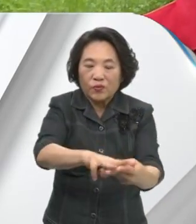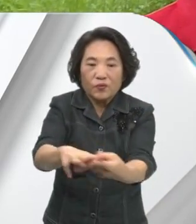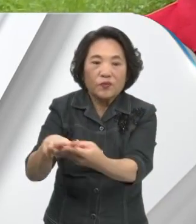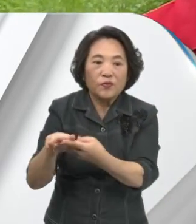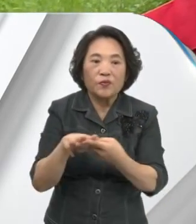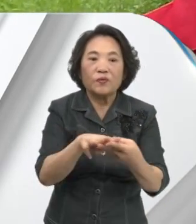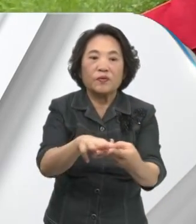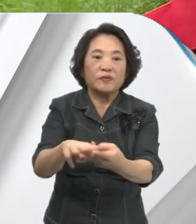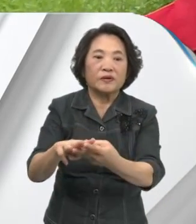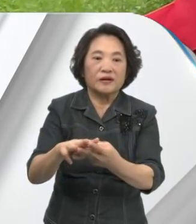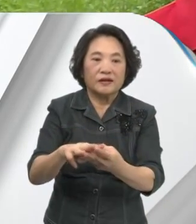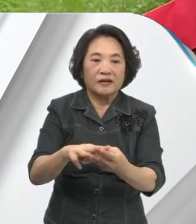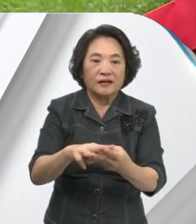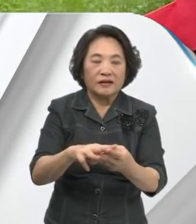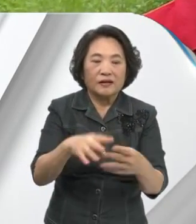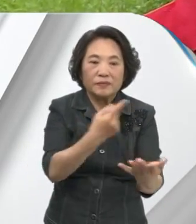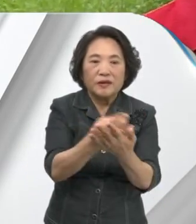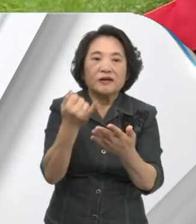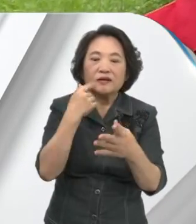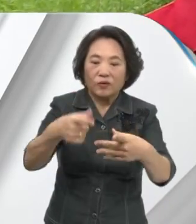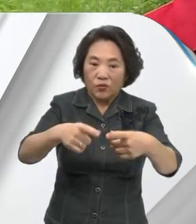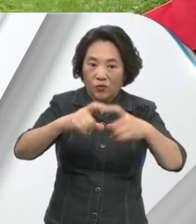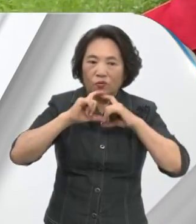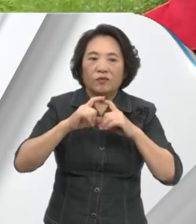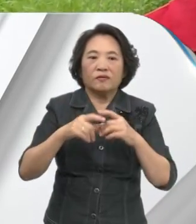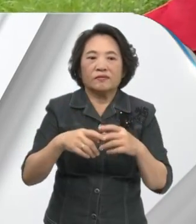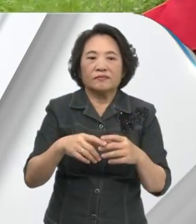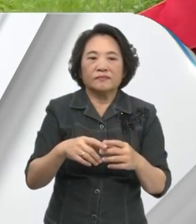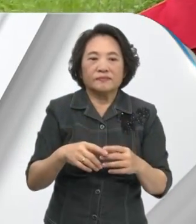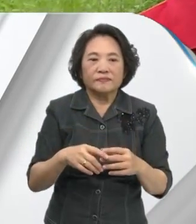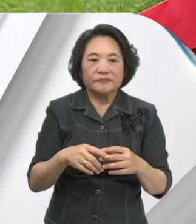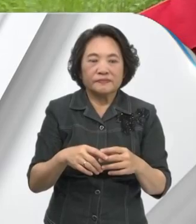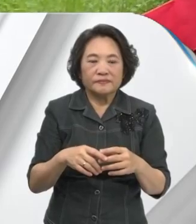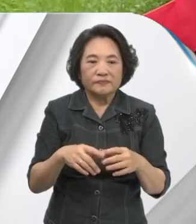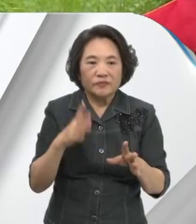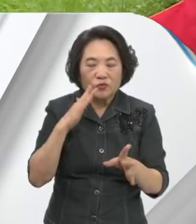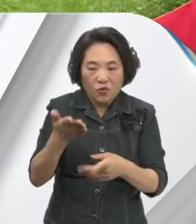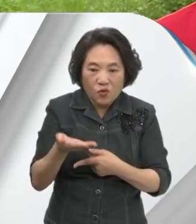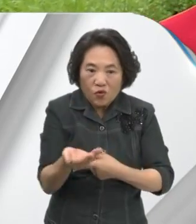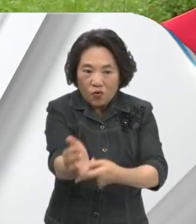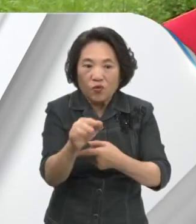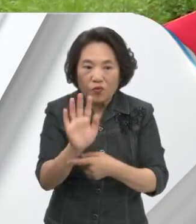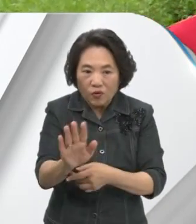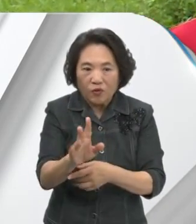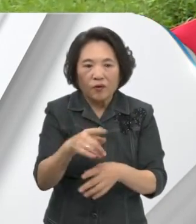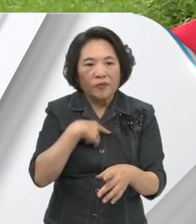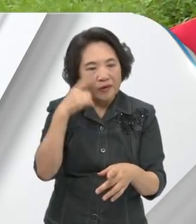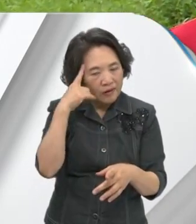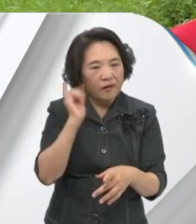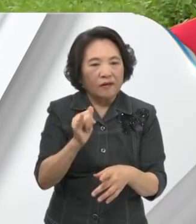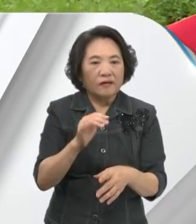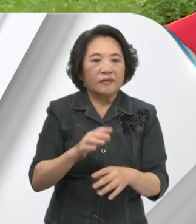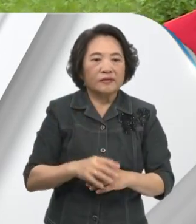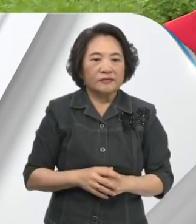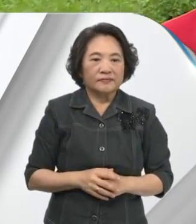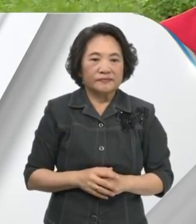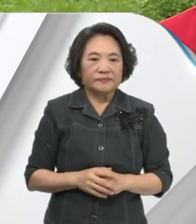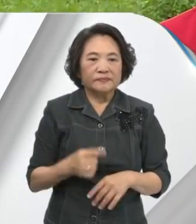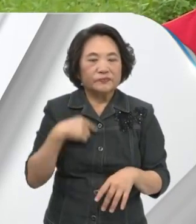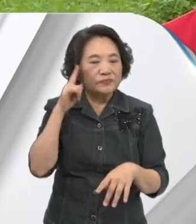灌溉嘅农田吼，到时讲能够全部来恢复，吼，了个工作嘅时节，啊，长期来讲，那